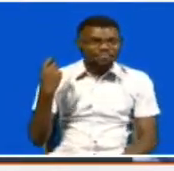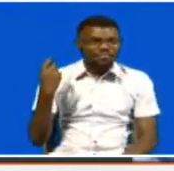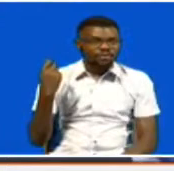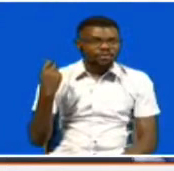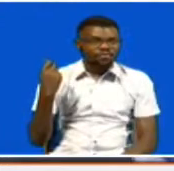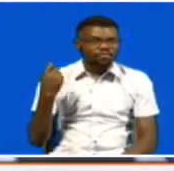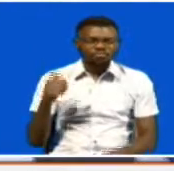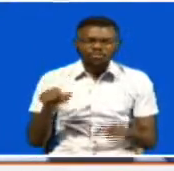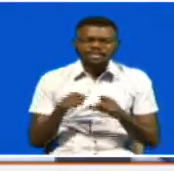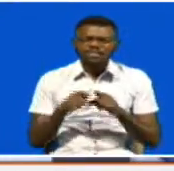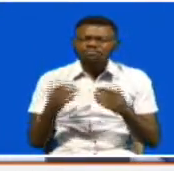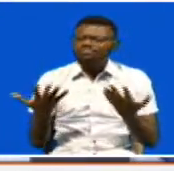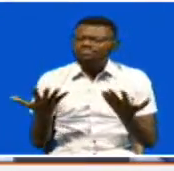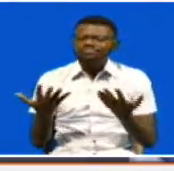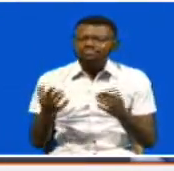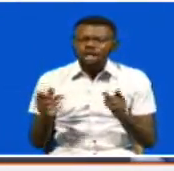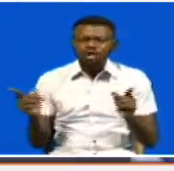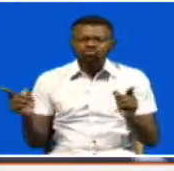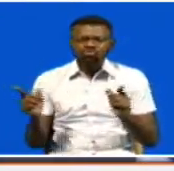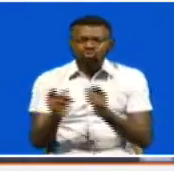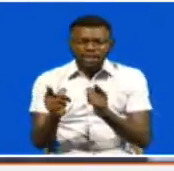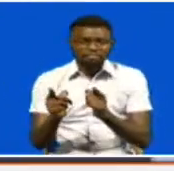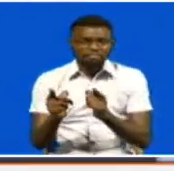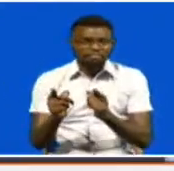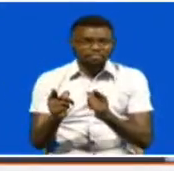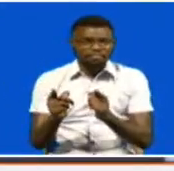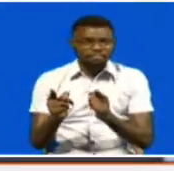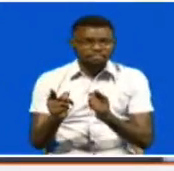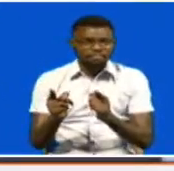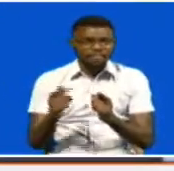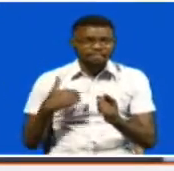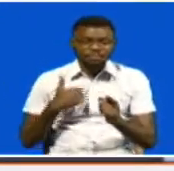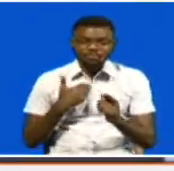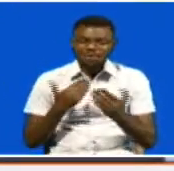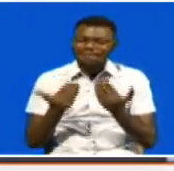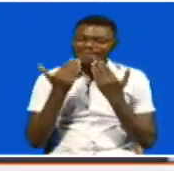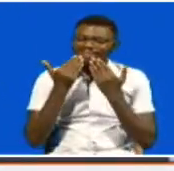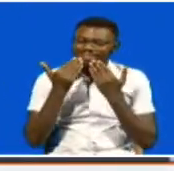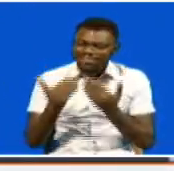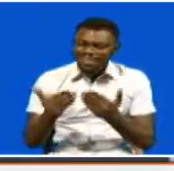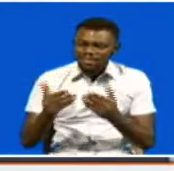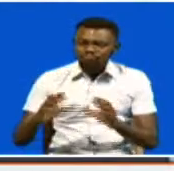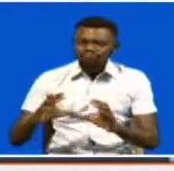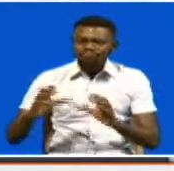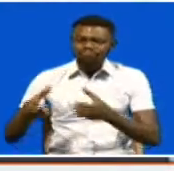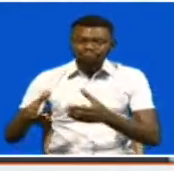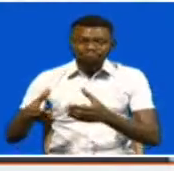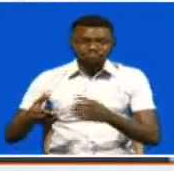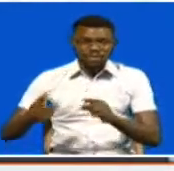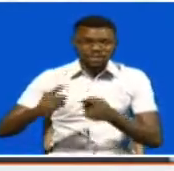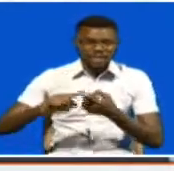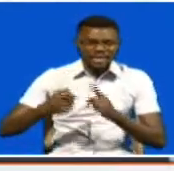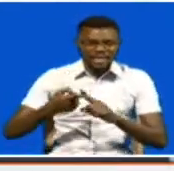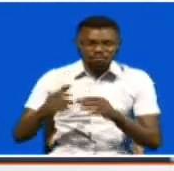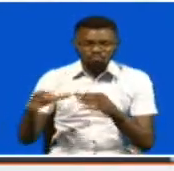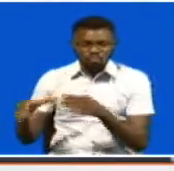Kwa ufupi tu ningependa pia kushukuru shirika la habari la Standard